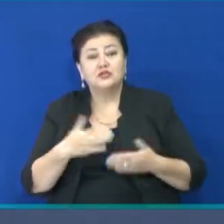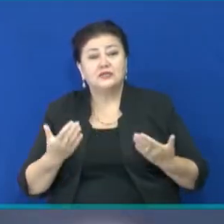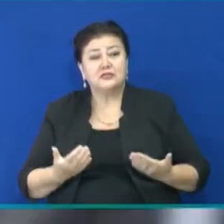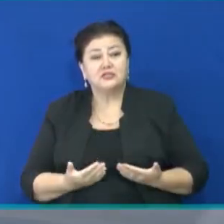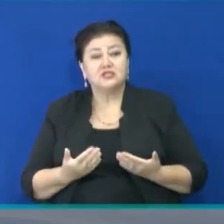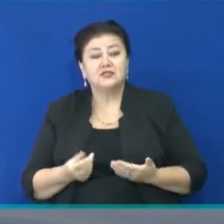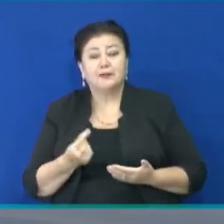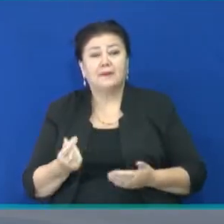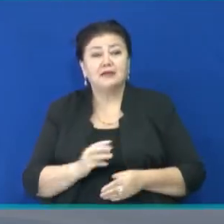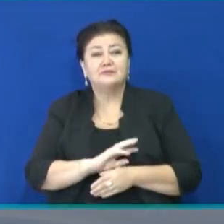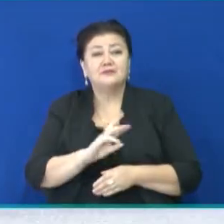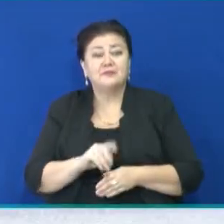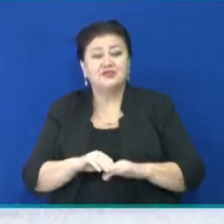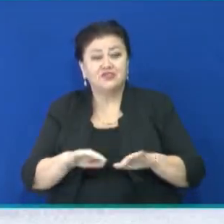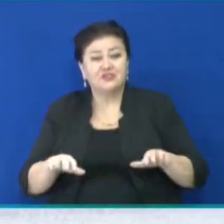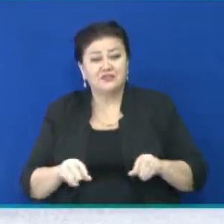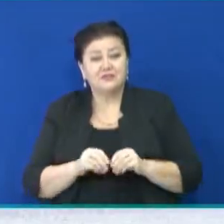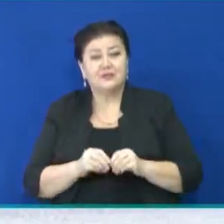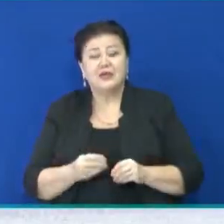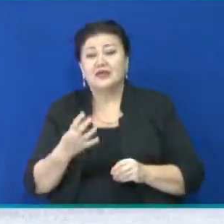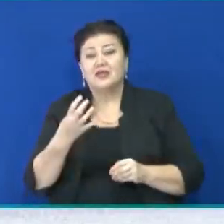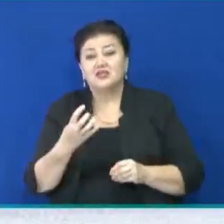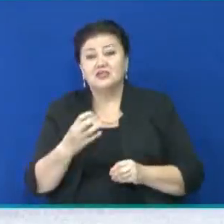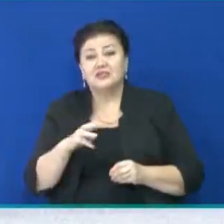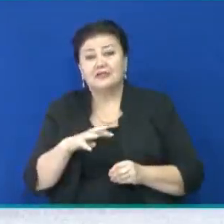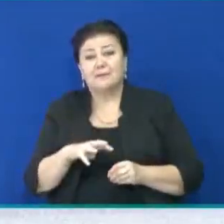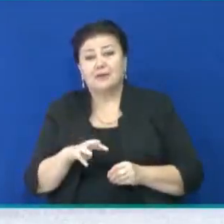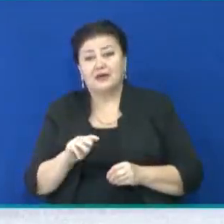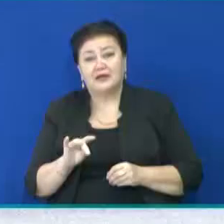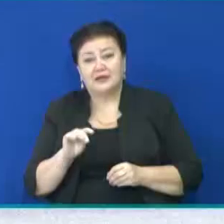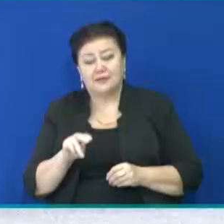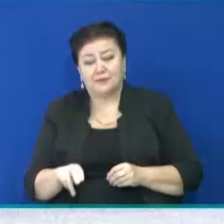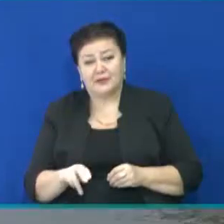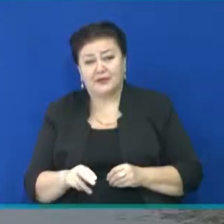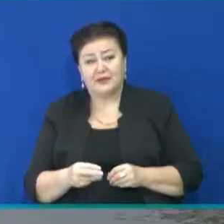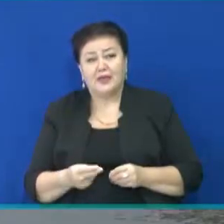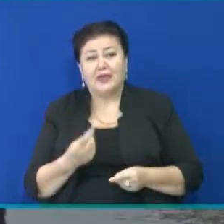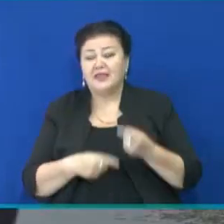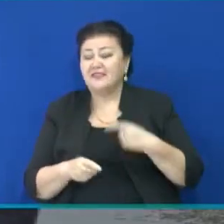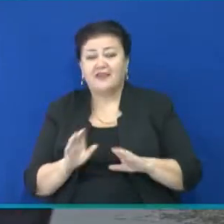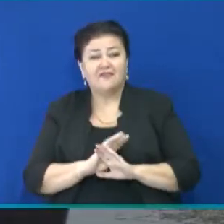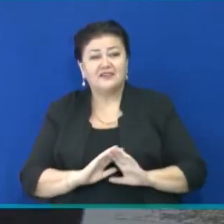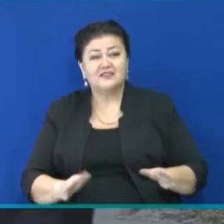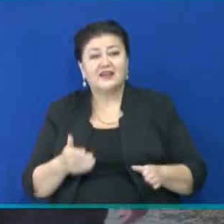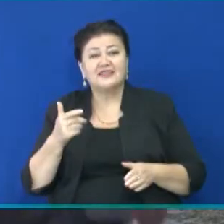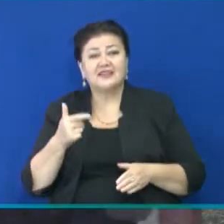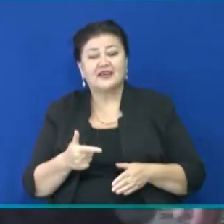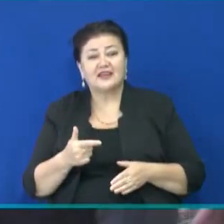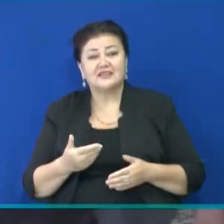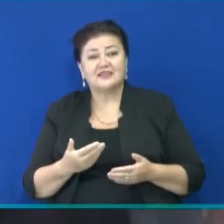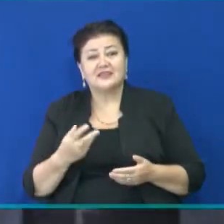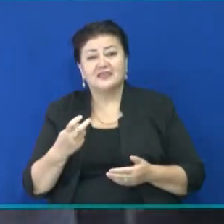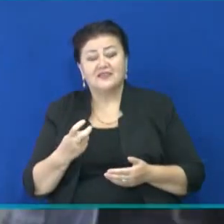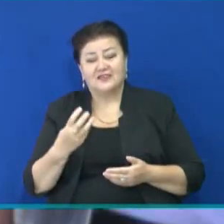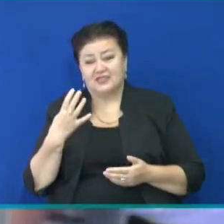жататындардың кәсіпкерлік бастамаларын қолдауға 400 айлық есептік көрсеткішке дейінгі өтеусіз грант беріледі. Осы жылы